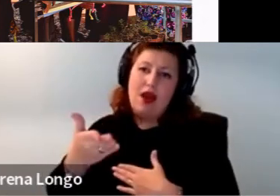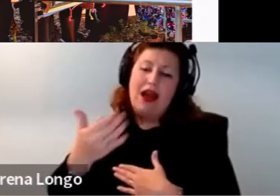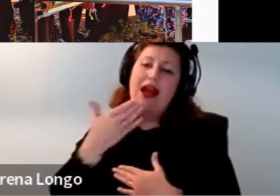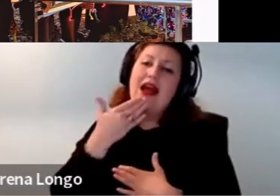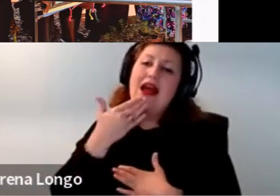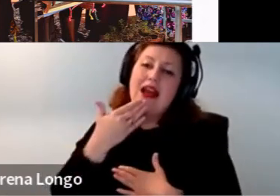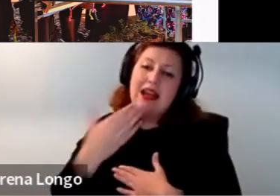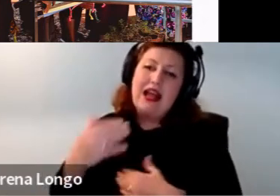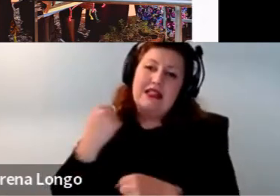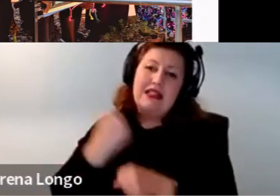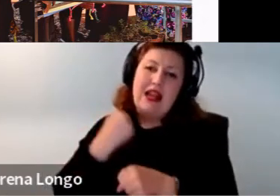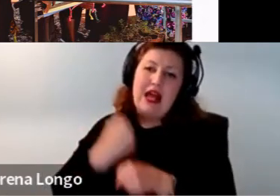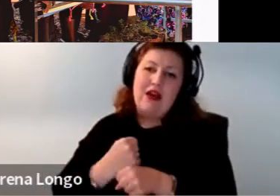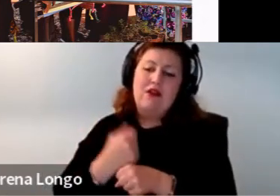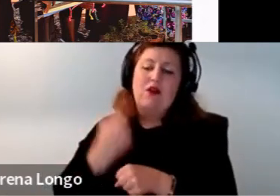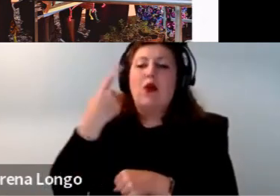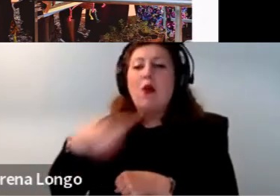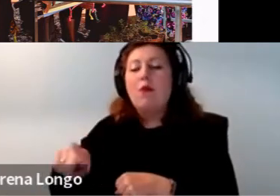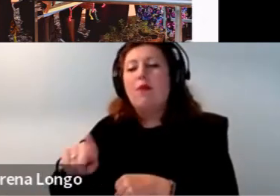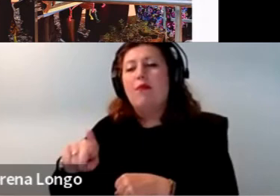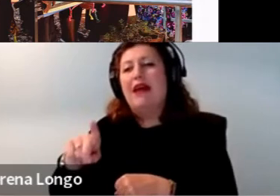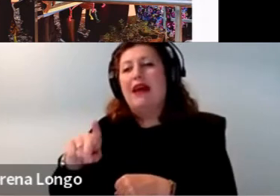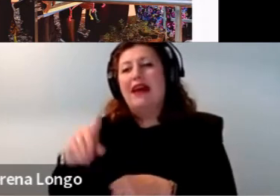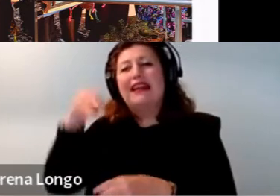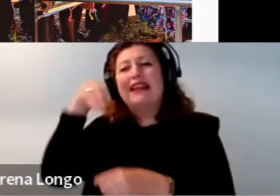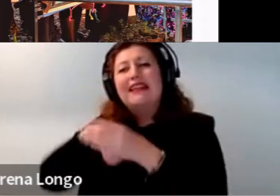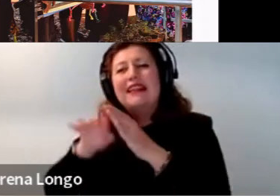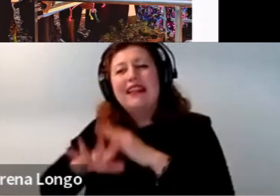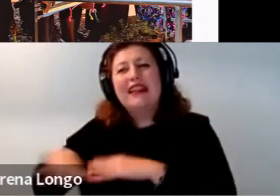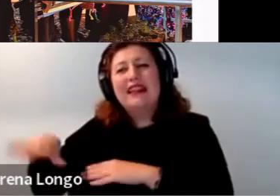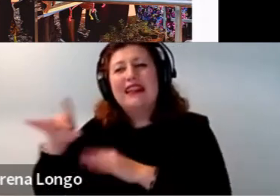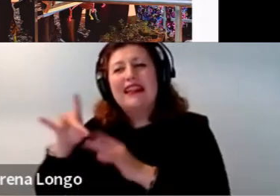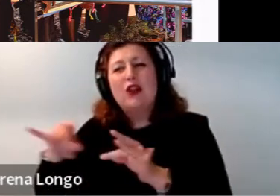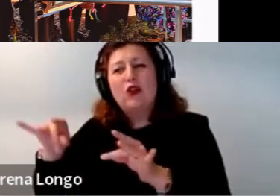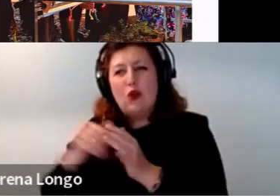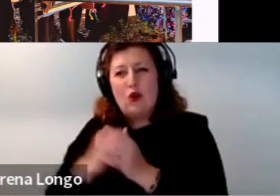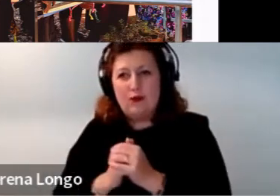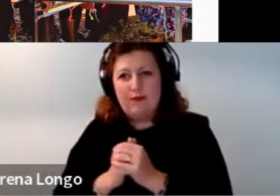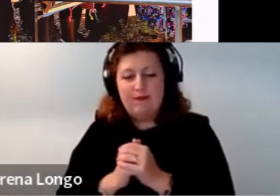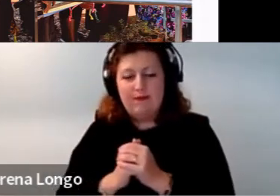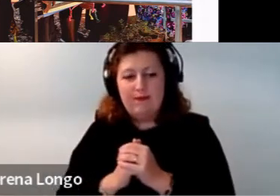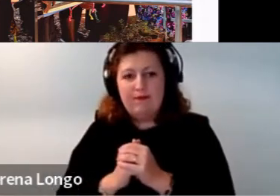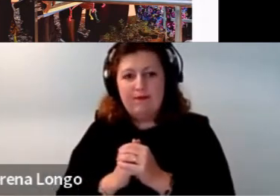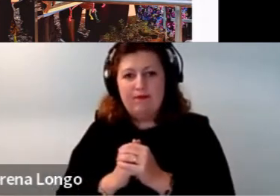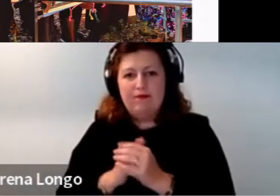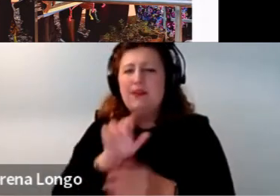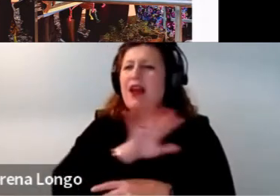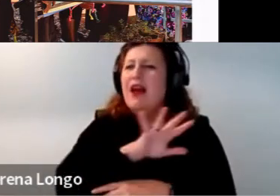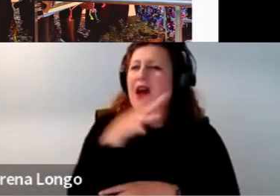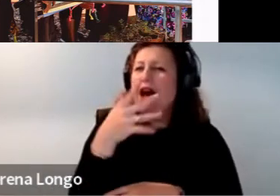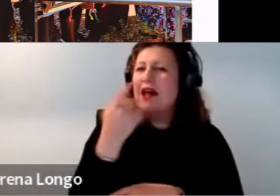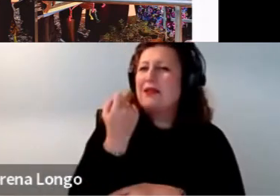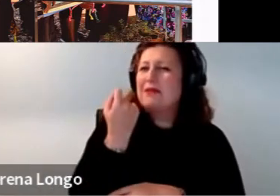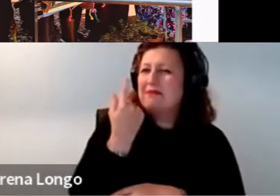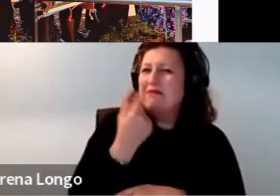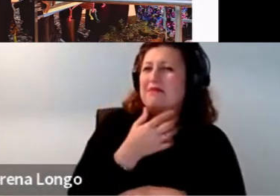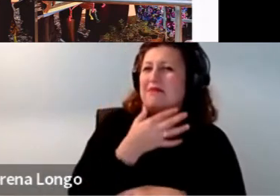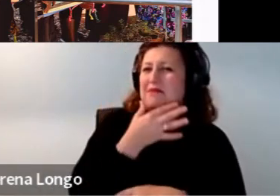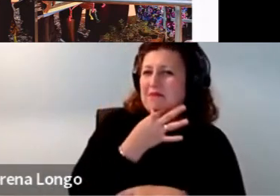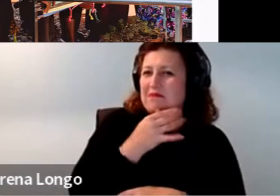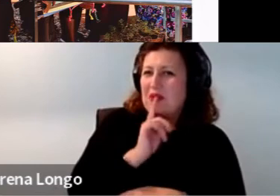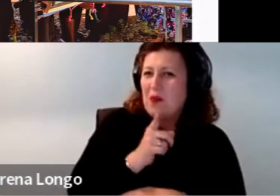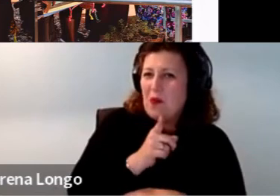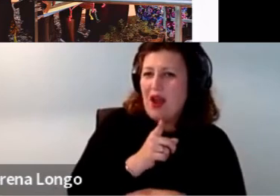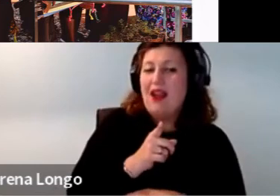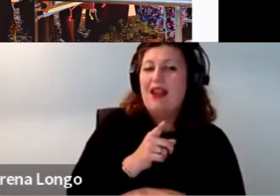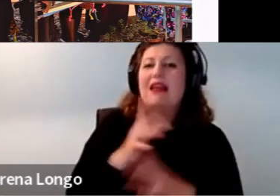territorio. L'altro e ultimo aspetto carino, volendo, è proprio il rapporto con le